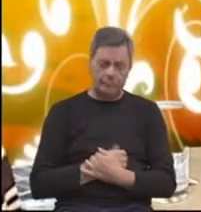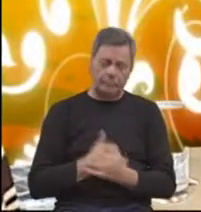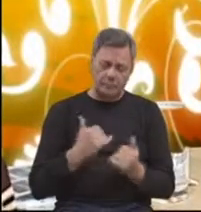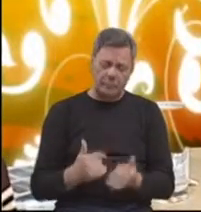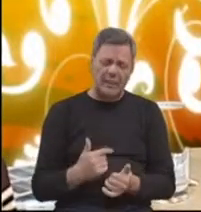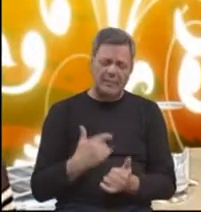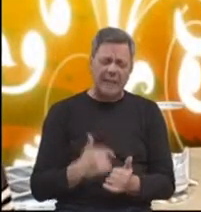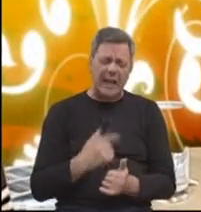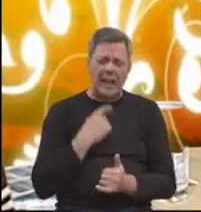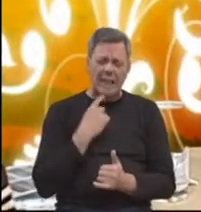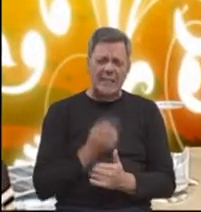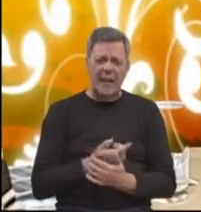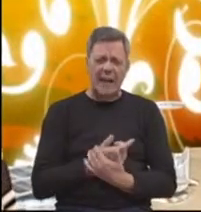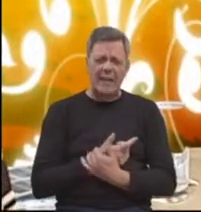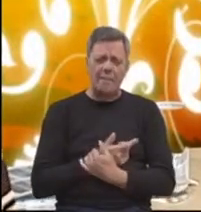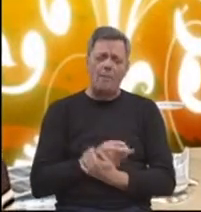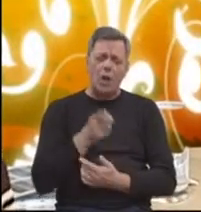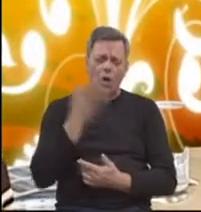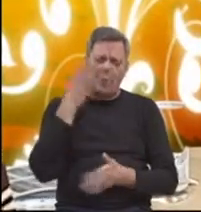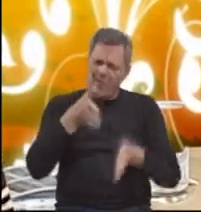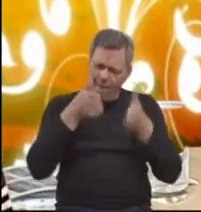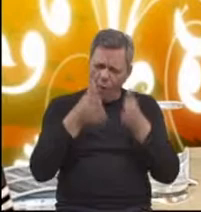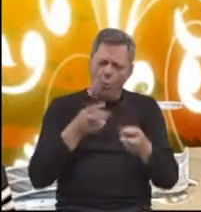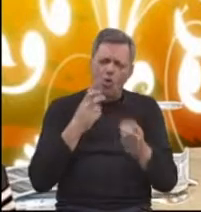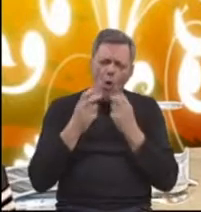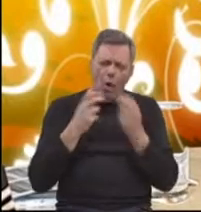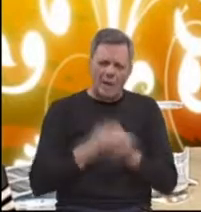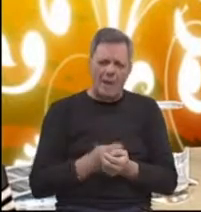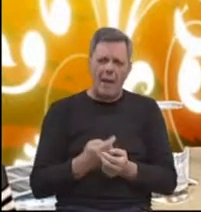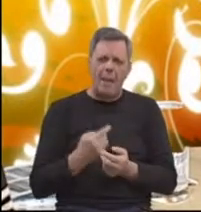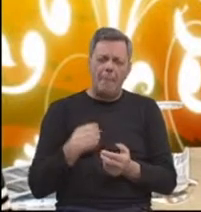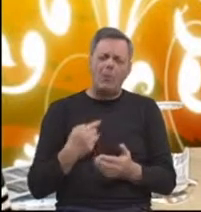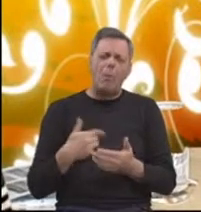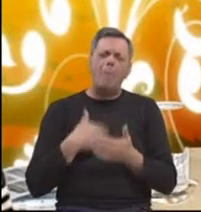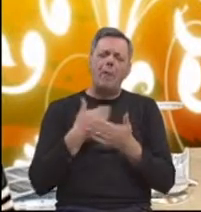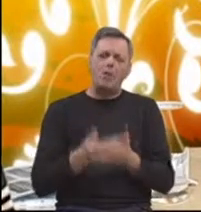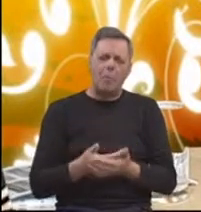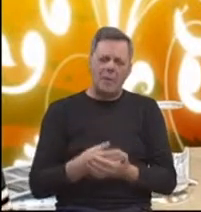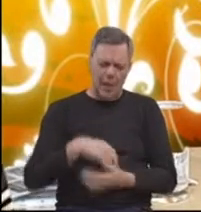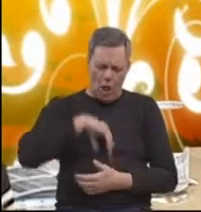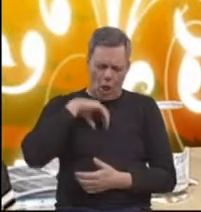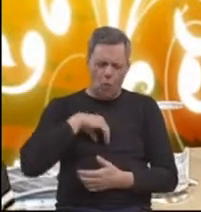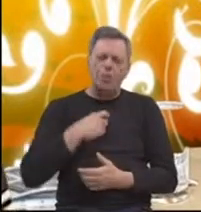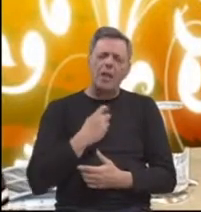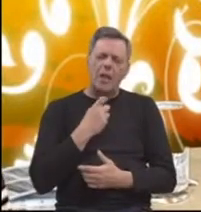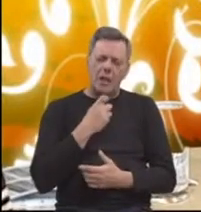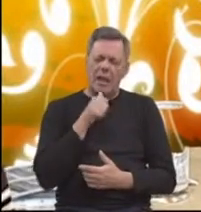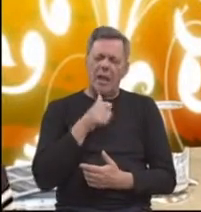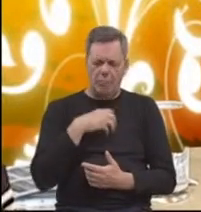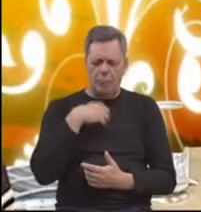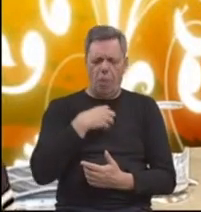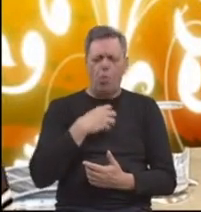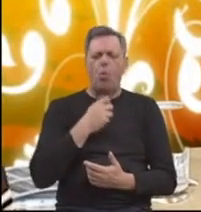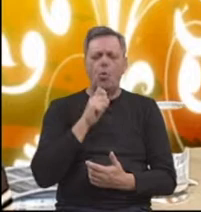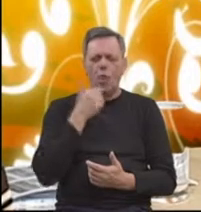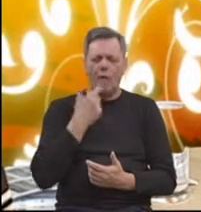spomenuli, to će biti sada fokus kongresa, ipak ćemo pristupiti duši čovjeka i duhu čovjeka.